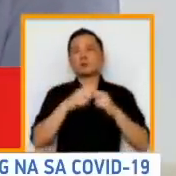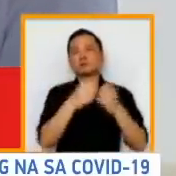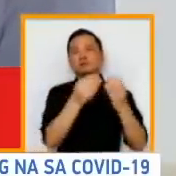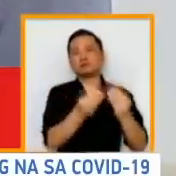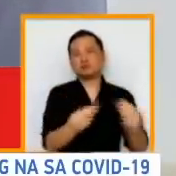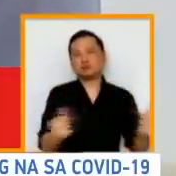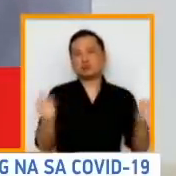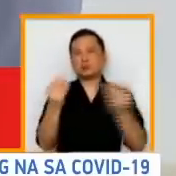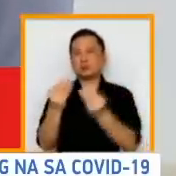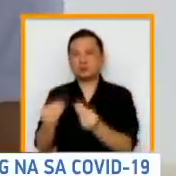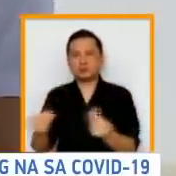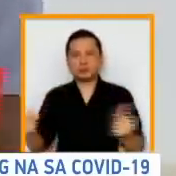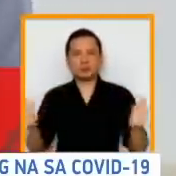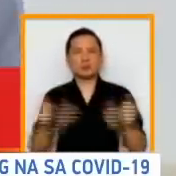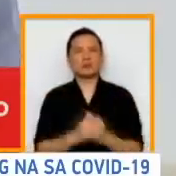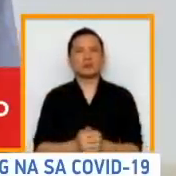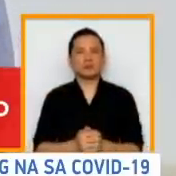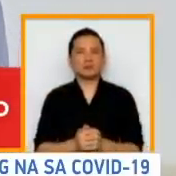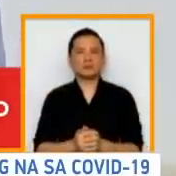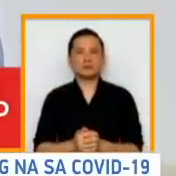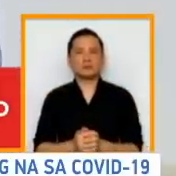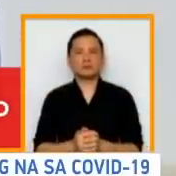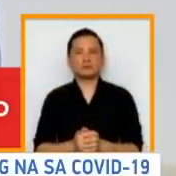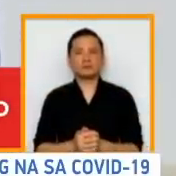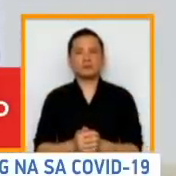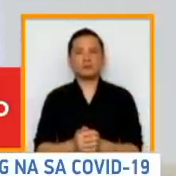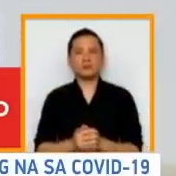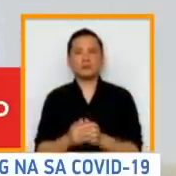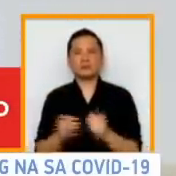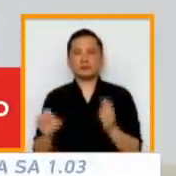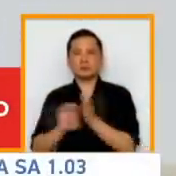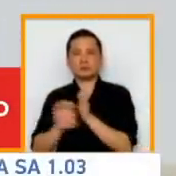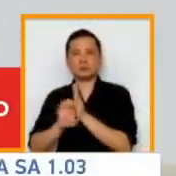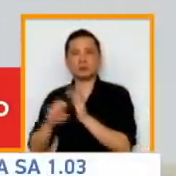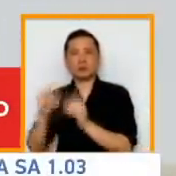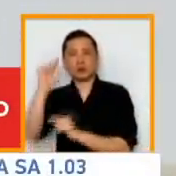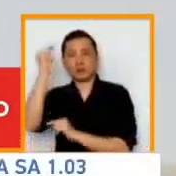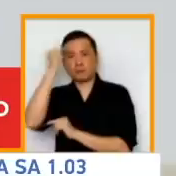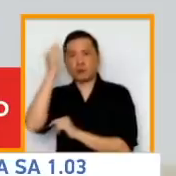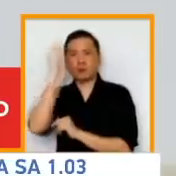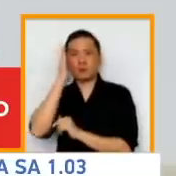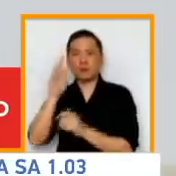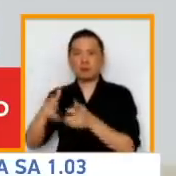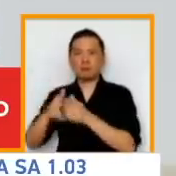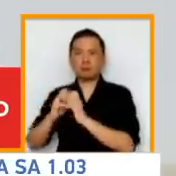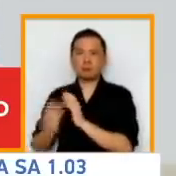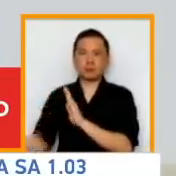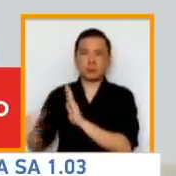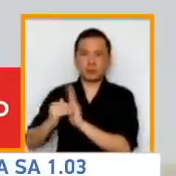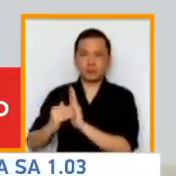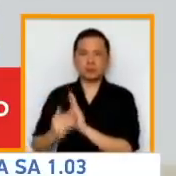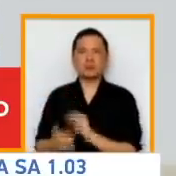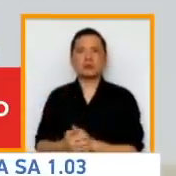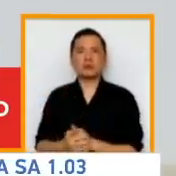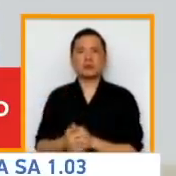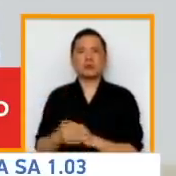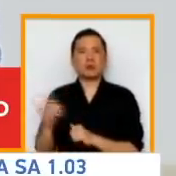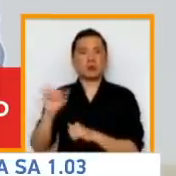be government of national reconstruction, it will be also be a government of